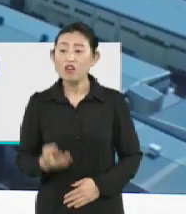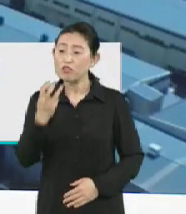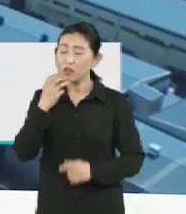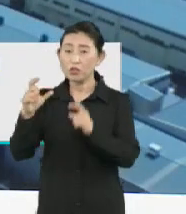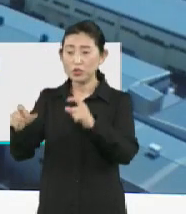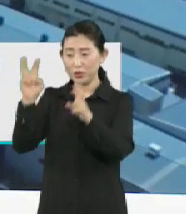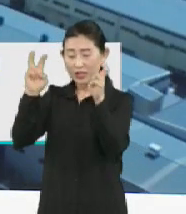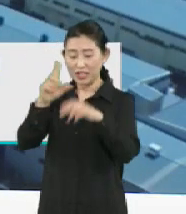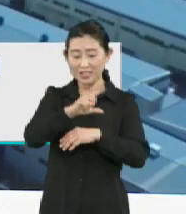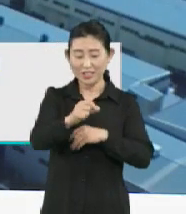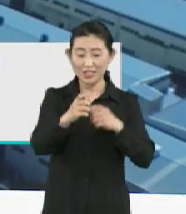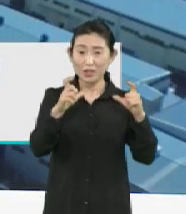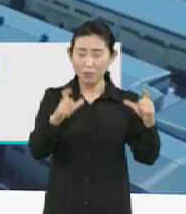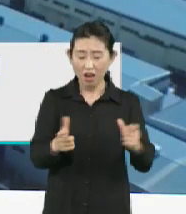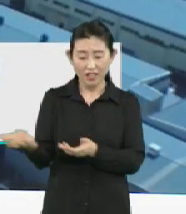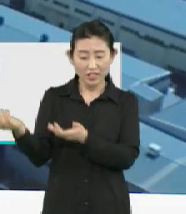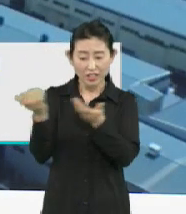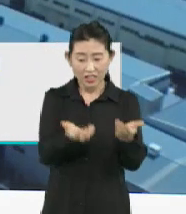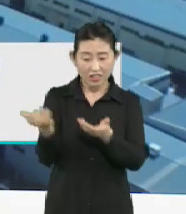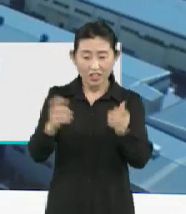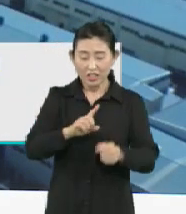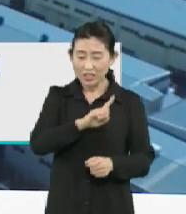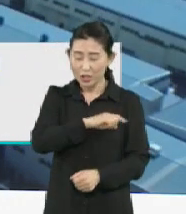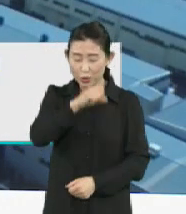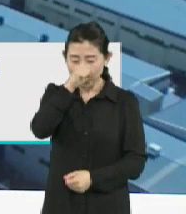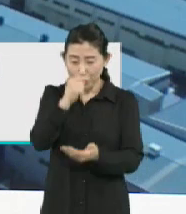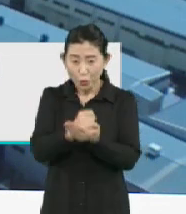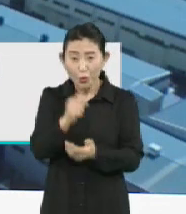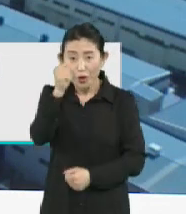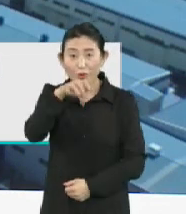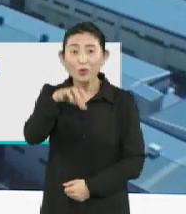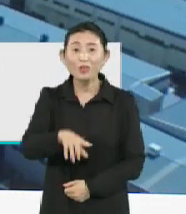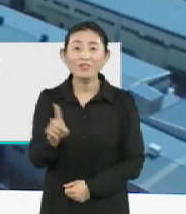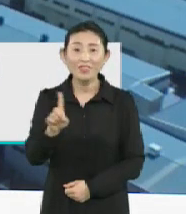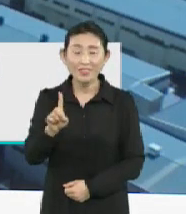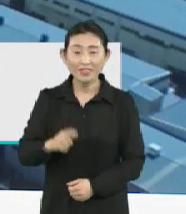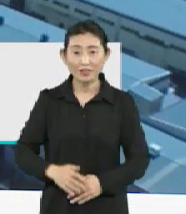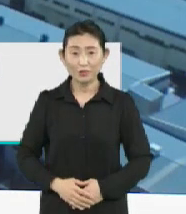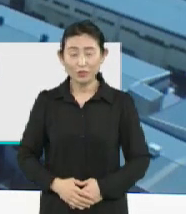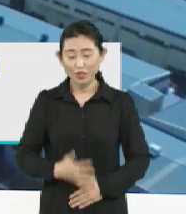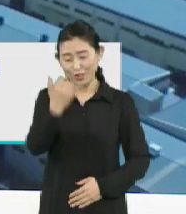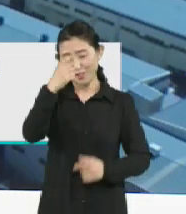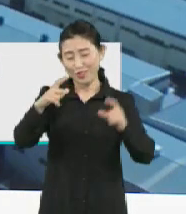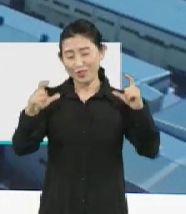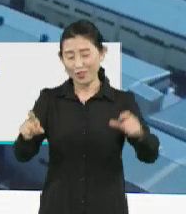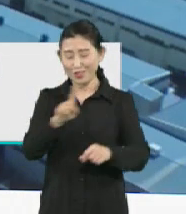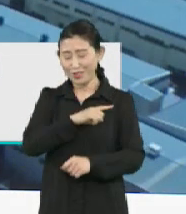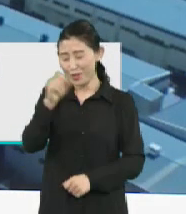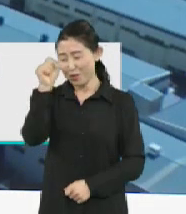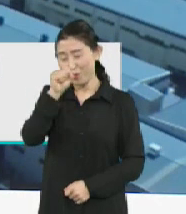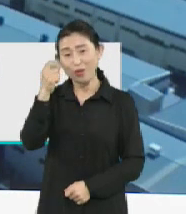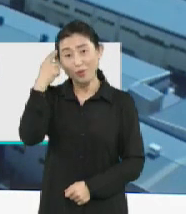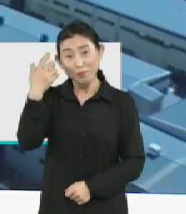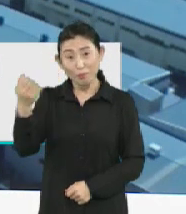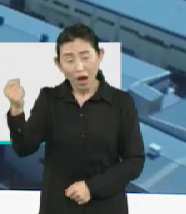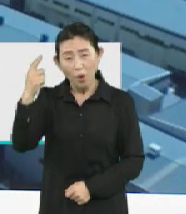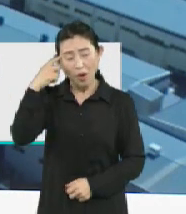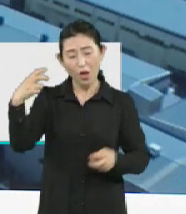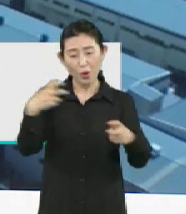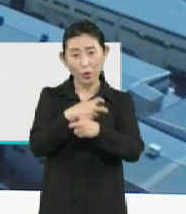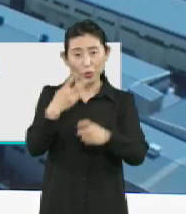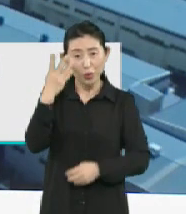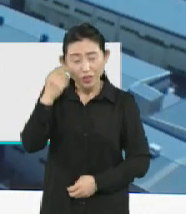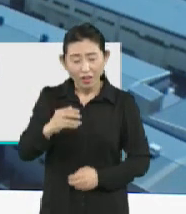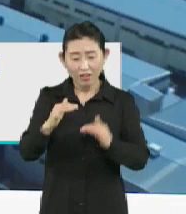수도권 기업들이 지방 이전을 고려할 때 가장 선호하는 지역은 어딜까요? 우리 충청권으로 꼽혔는데 교통 물류나